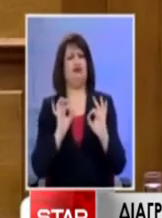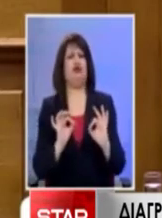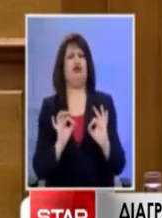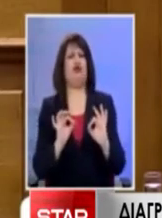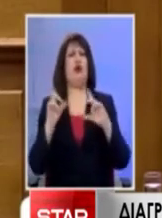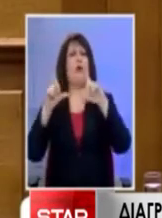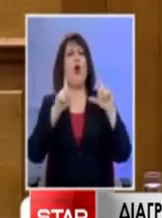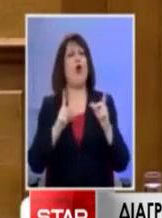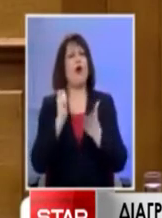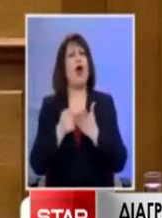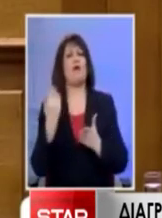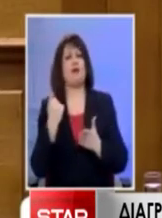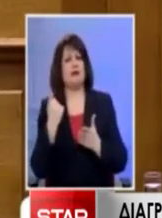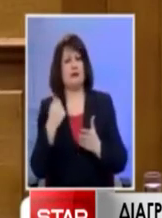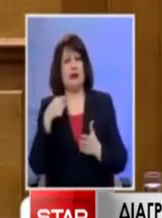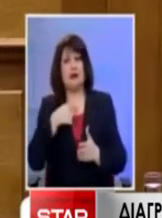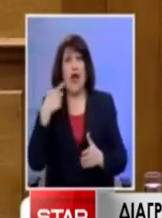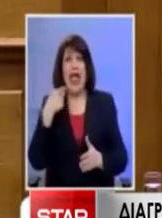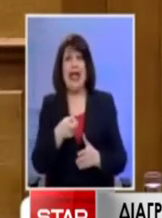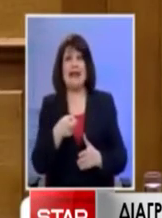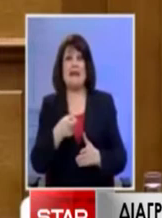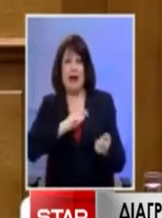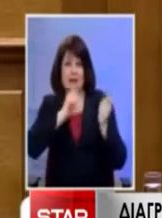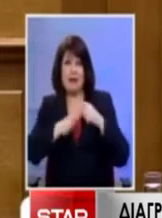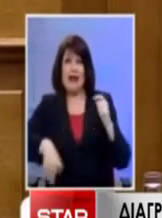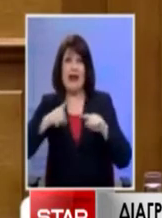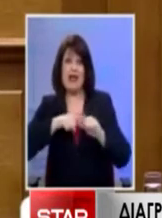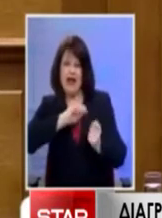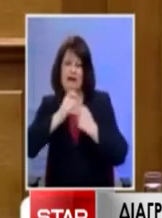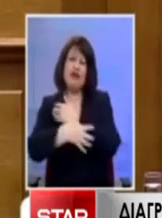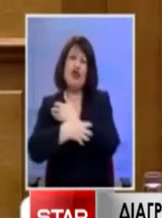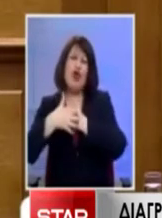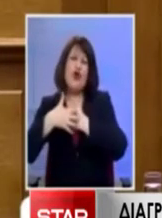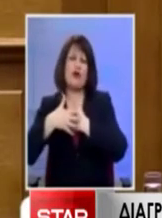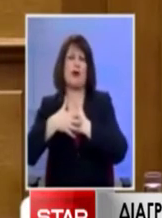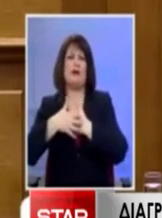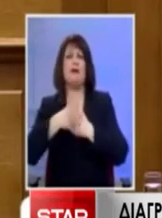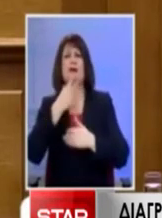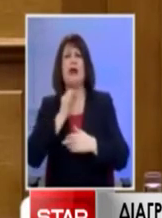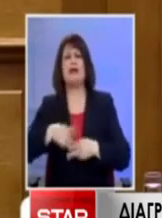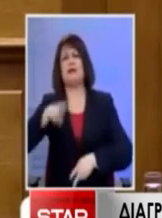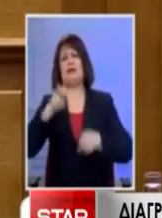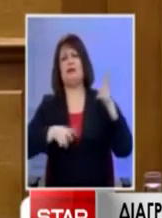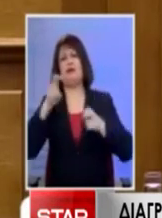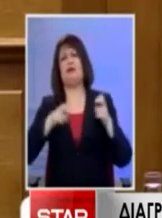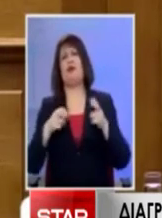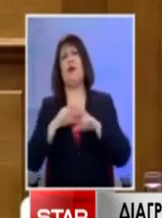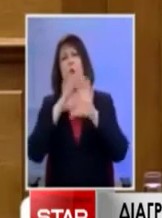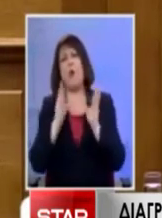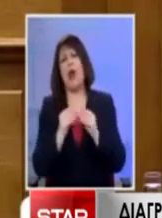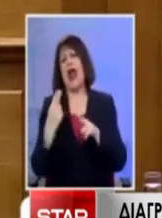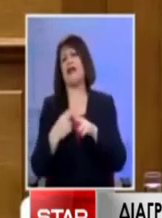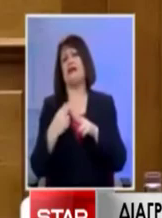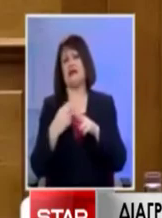Μακεδονία, που δεν είμαι πρόθυμος να τη ρίξω, πρόσθεσε. Τέλος σημείωσε ότι δεν δέχθηκε κανένα τηλεφώνημα από τη Νέα Δημοκρατία ύστερα από